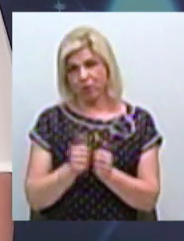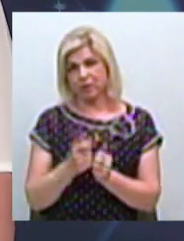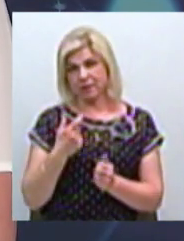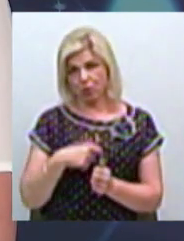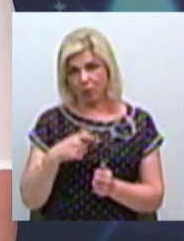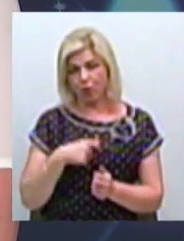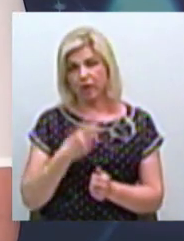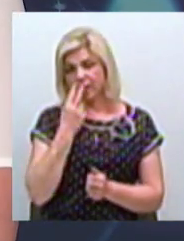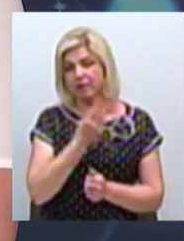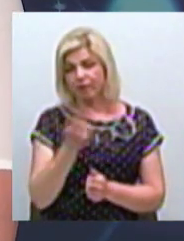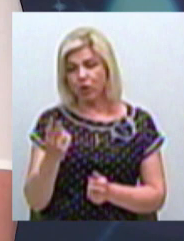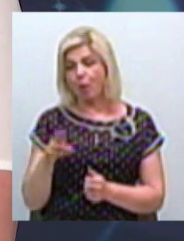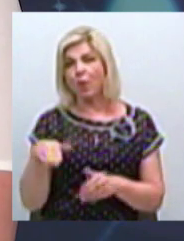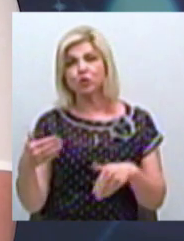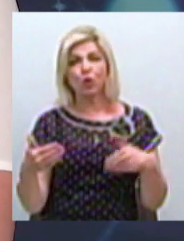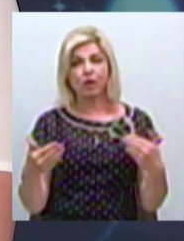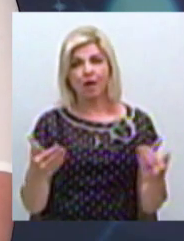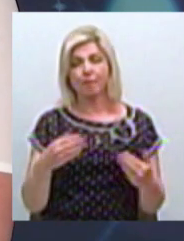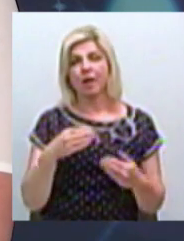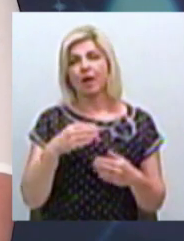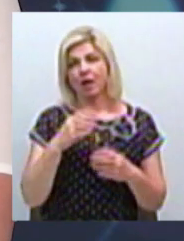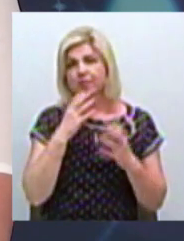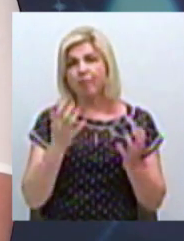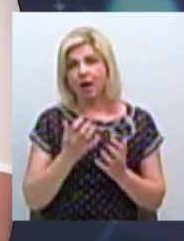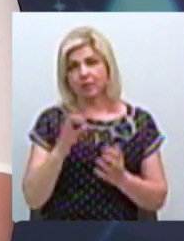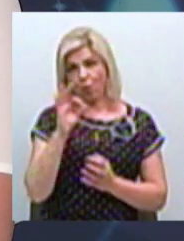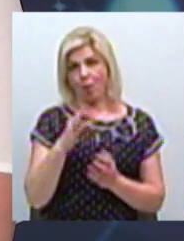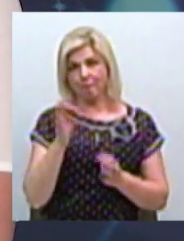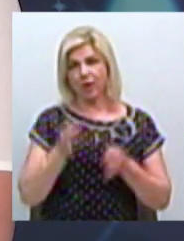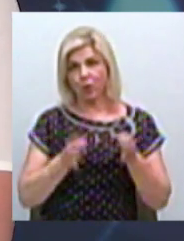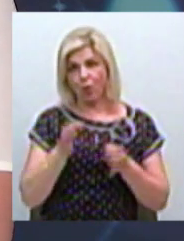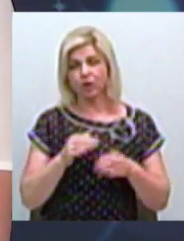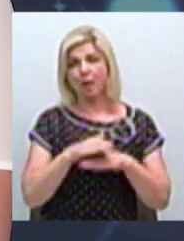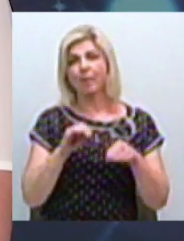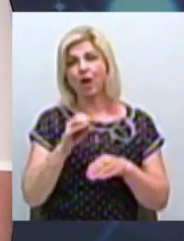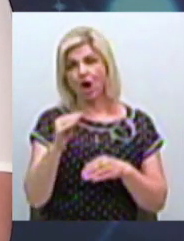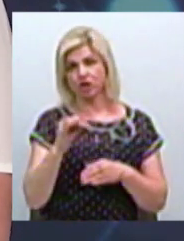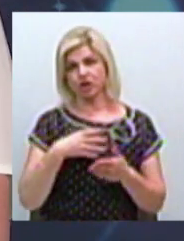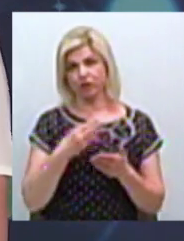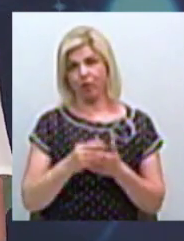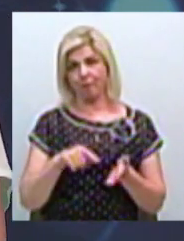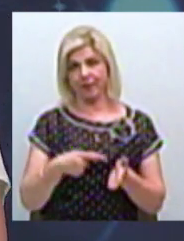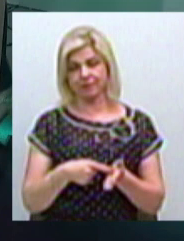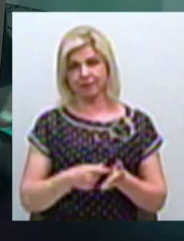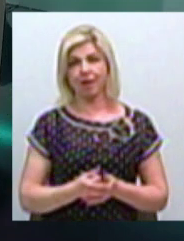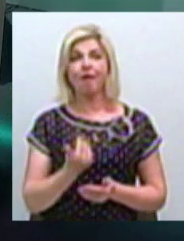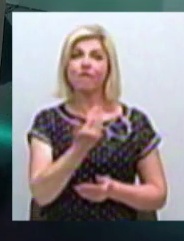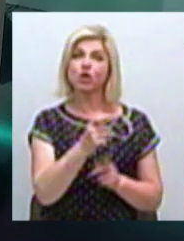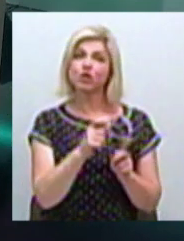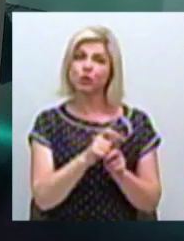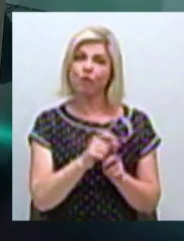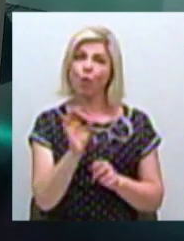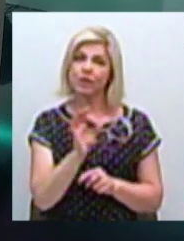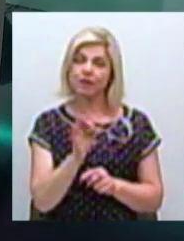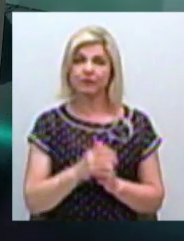дивитися по сторонам, дбати про свою природу, про свій пляж, про своє місто. Олександре, ваше слово. Ну, мені